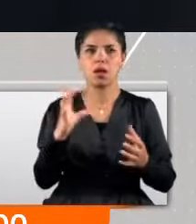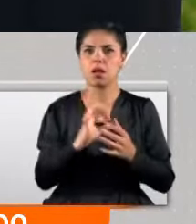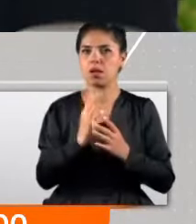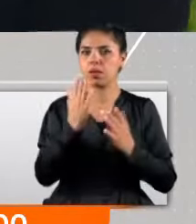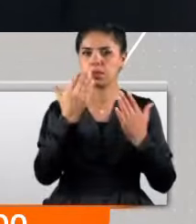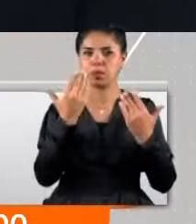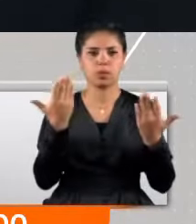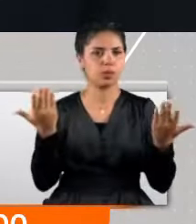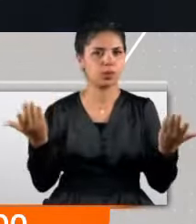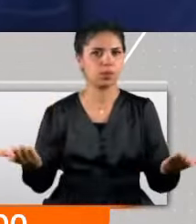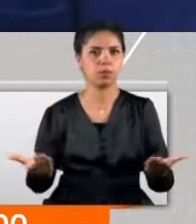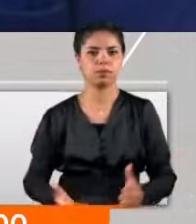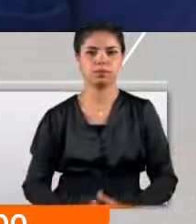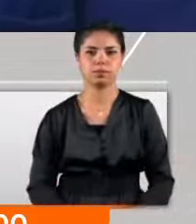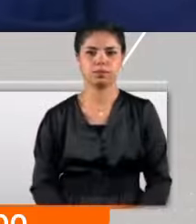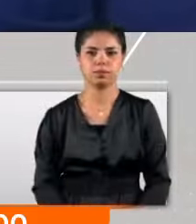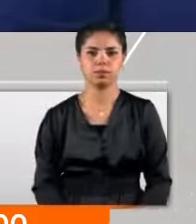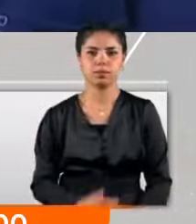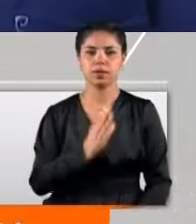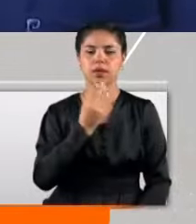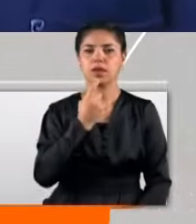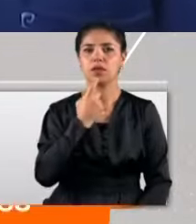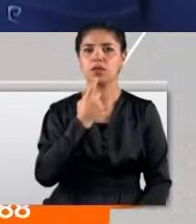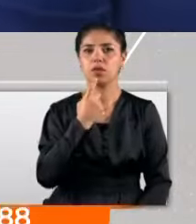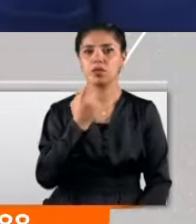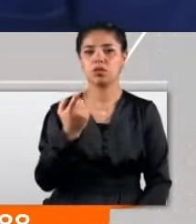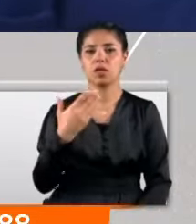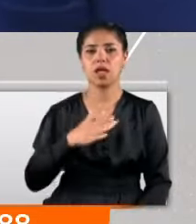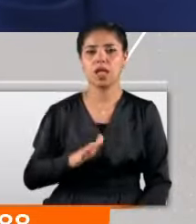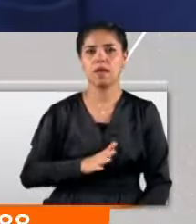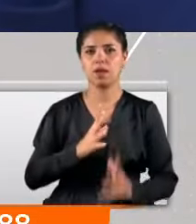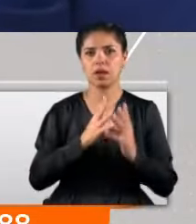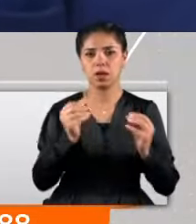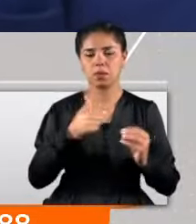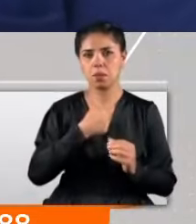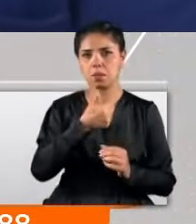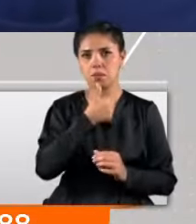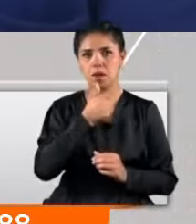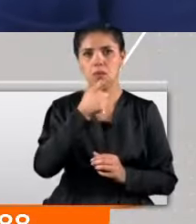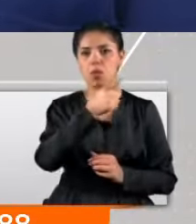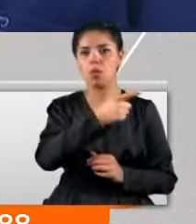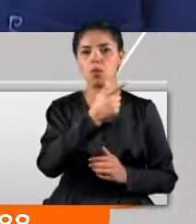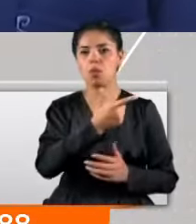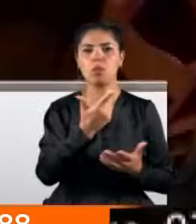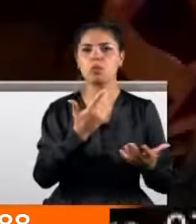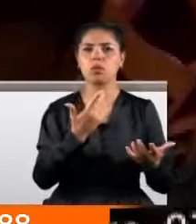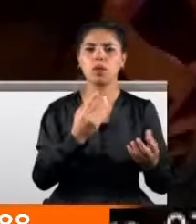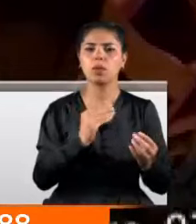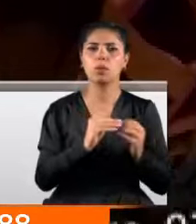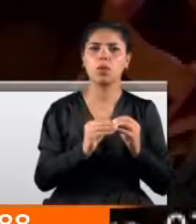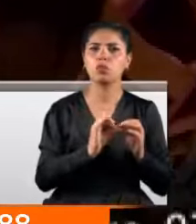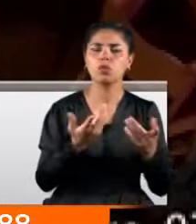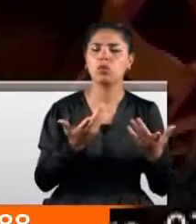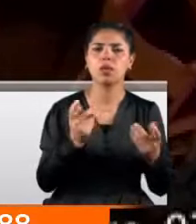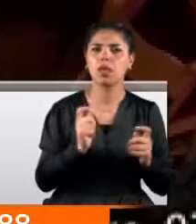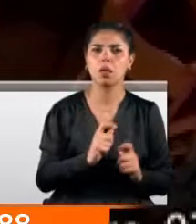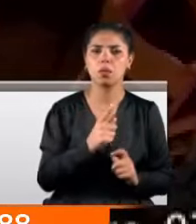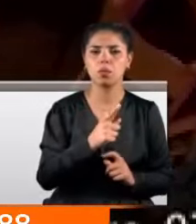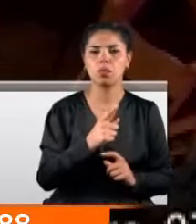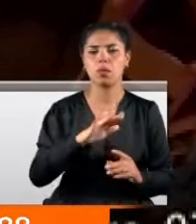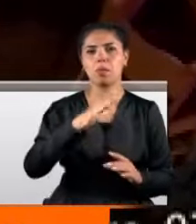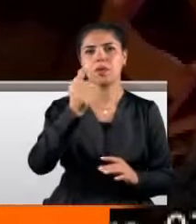değişebileceği bir durum yok ortada. Genç yaşta evladımı kaybetmiş bir babayım. Burada karşı taraf neyi krizini üretiyor? Yine aracılar